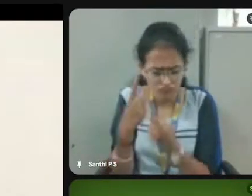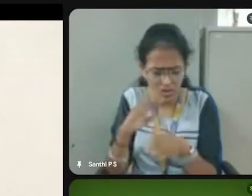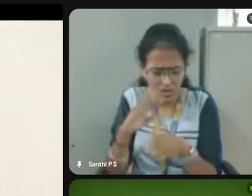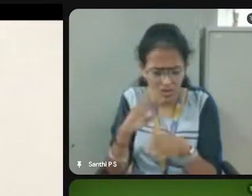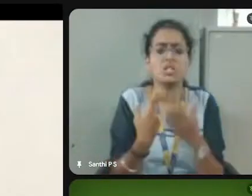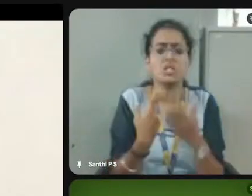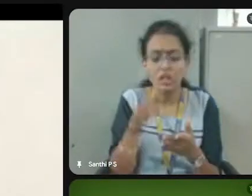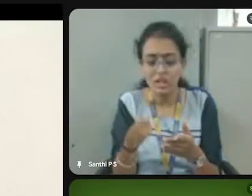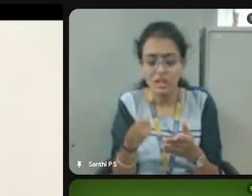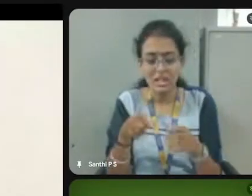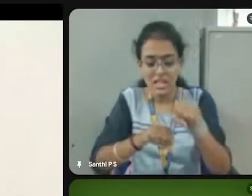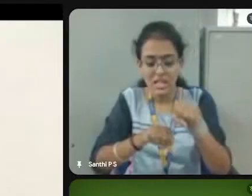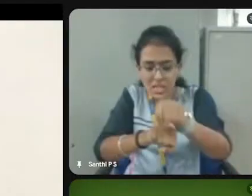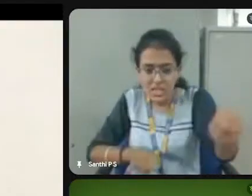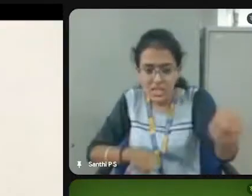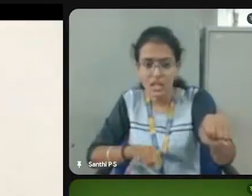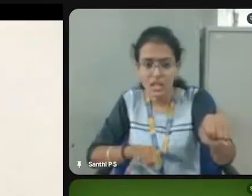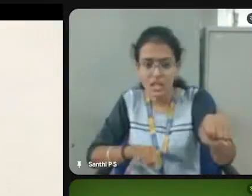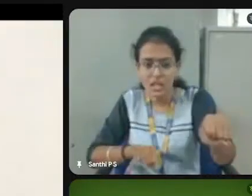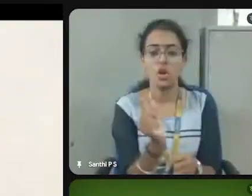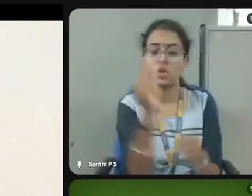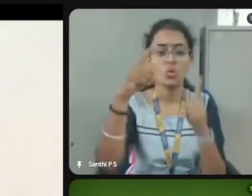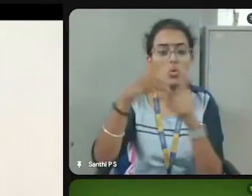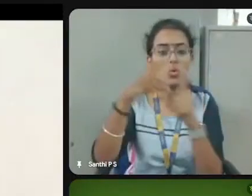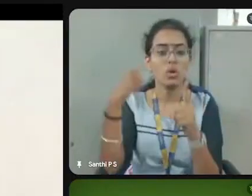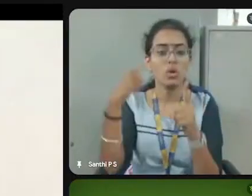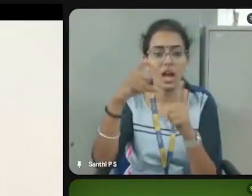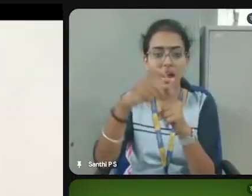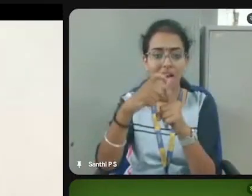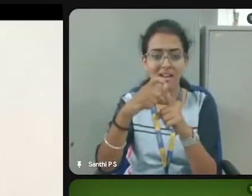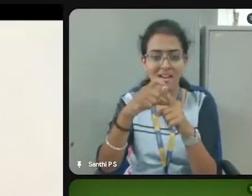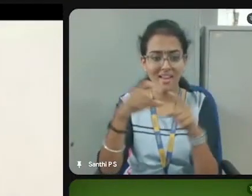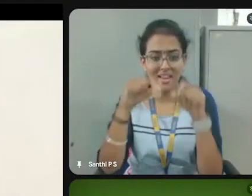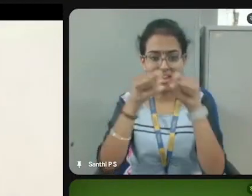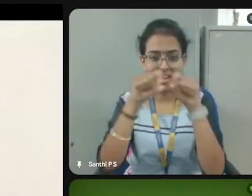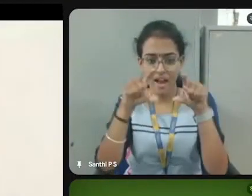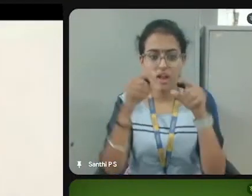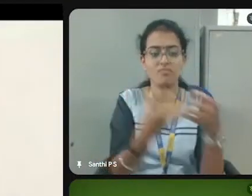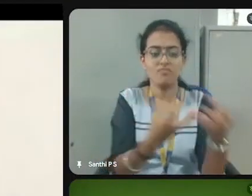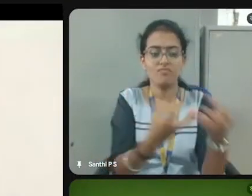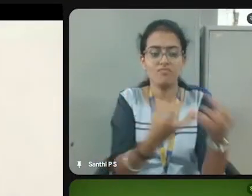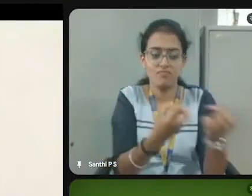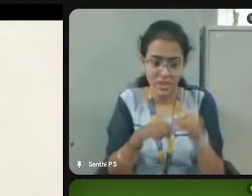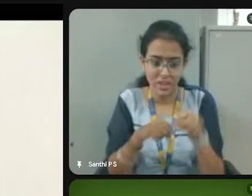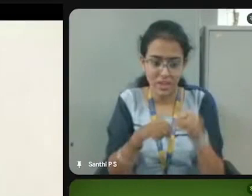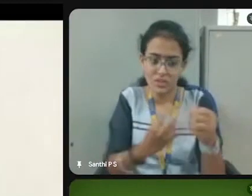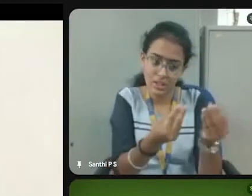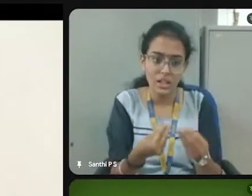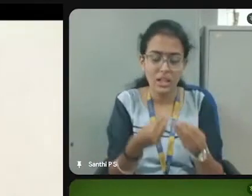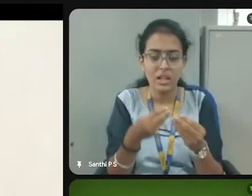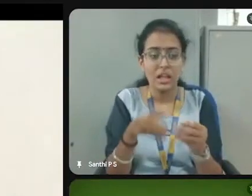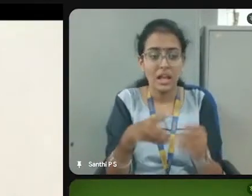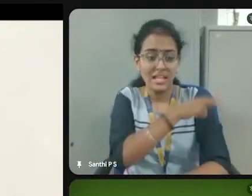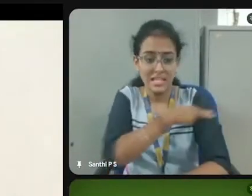വേണ്ട മെഡിക്കൽ ബോർഡ് സർട്ടിഫിക്കറ്റും UDID കാർഡും ലഭിക്കുന്നതാണ്. ഈ ലഭിക്കുന്ന UDID കാർഡും മെഡിക്കൽ